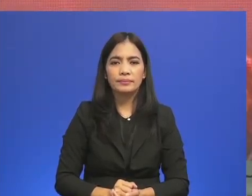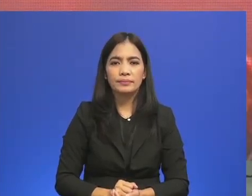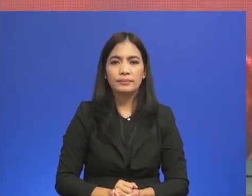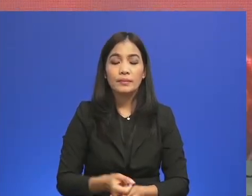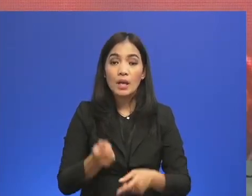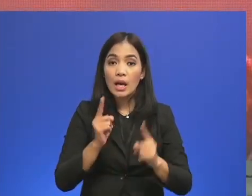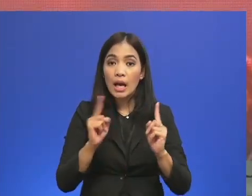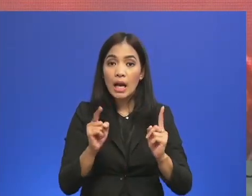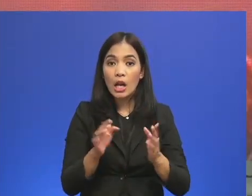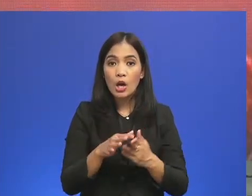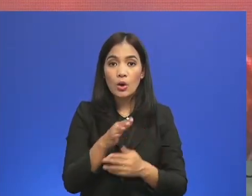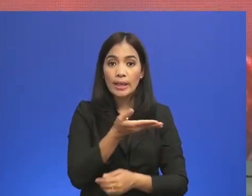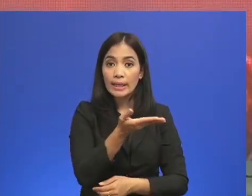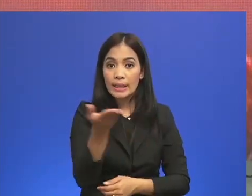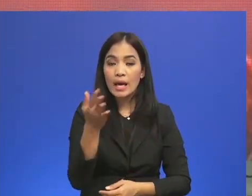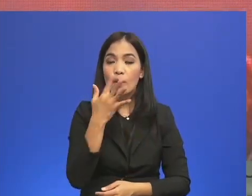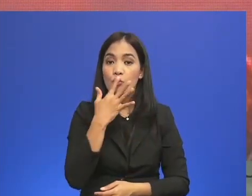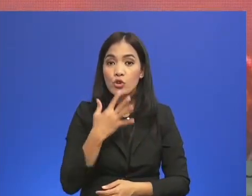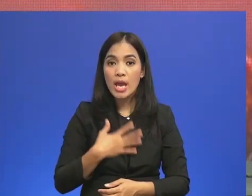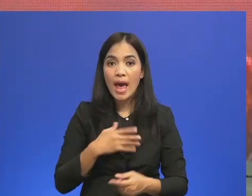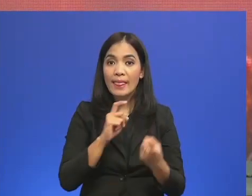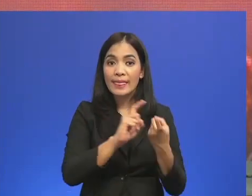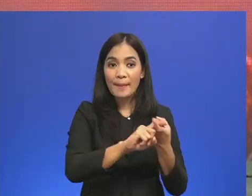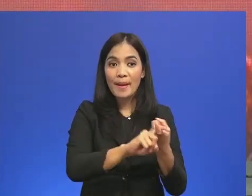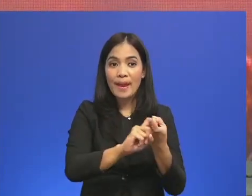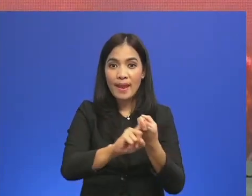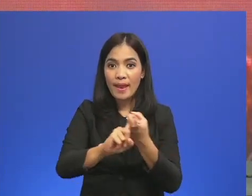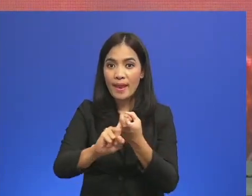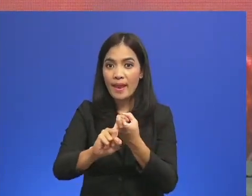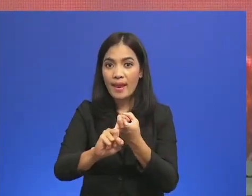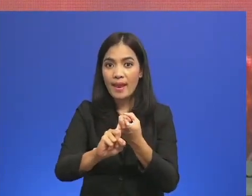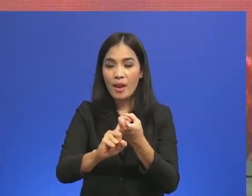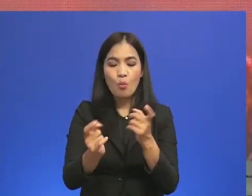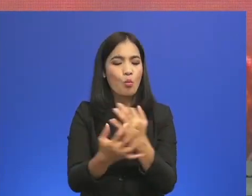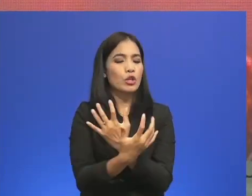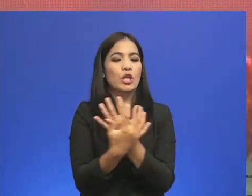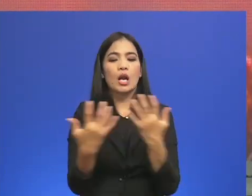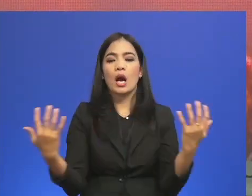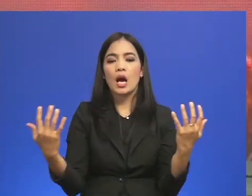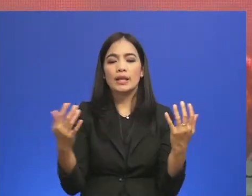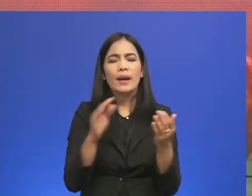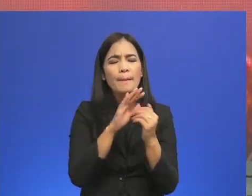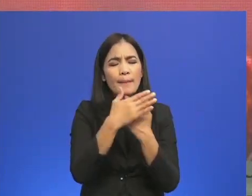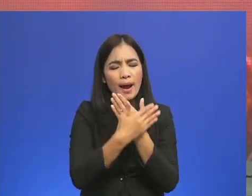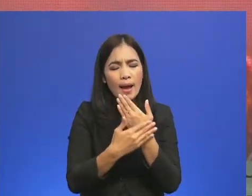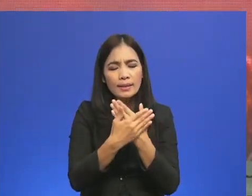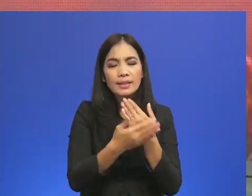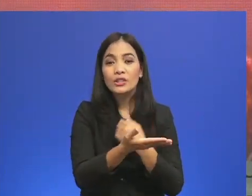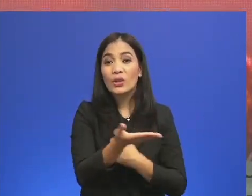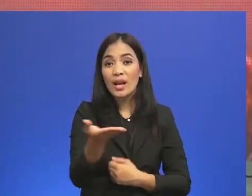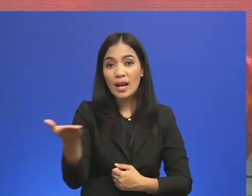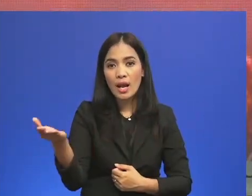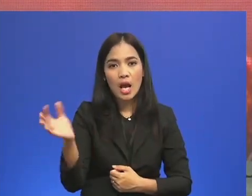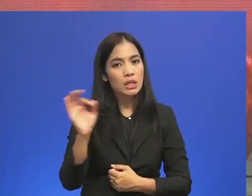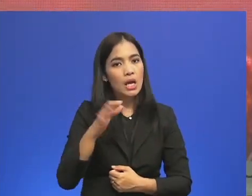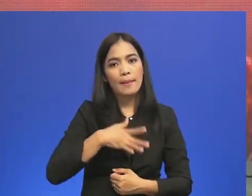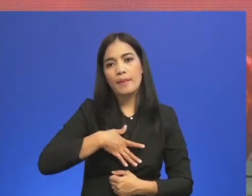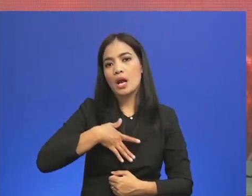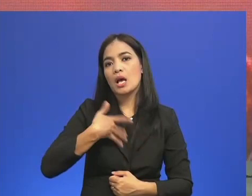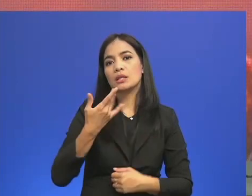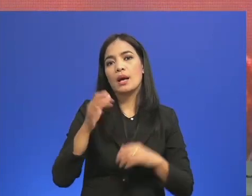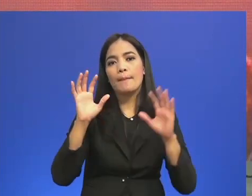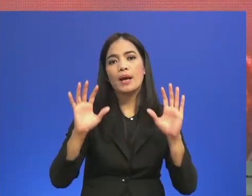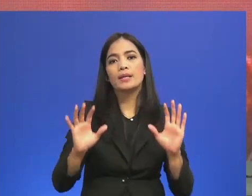Kalau engkau memiliki banyak teman, saudara, sahabat, dan detaulan, orang-orang yang mengasihi saudara, jangan merasa engkau